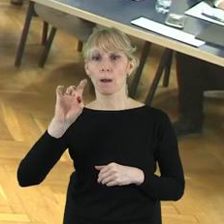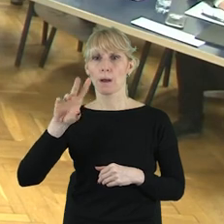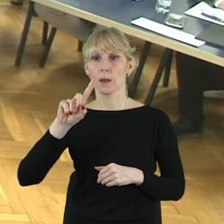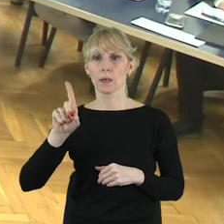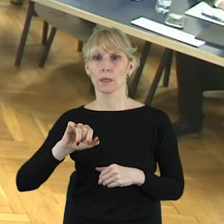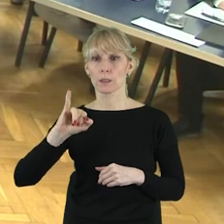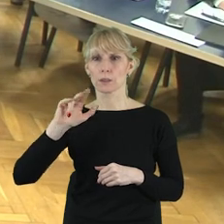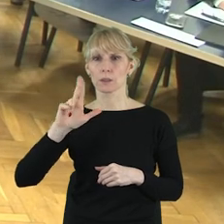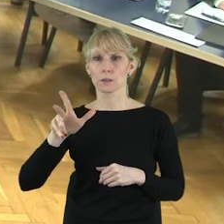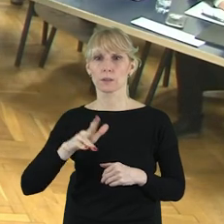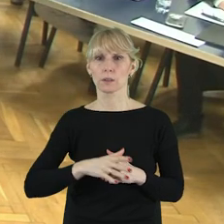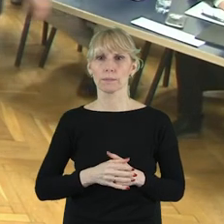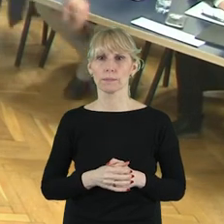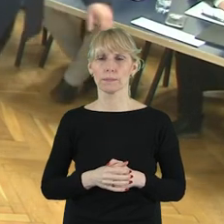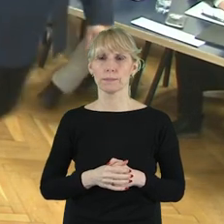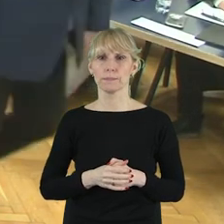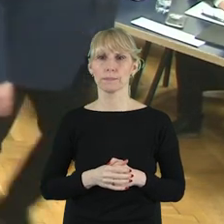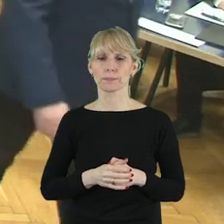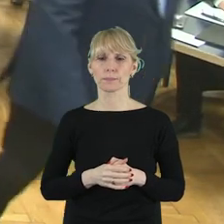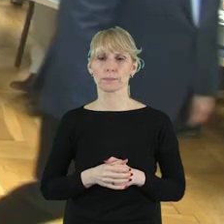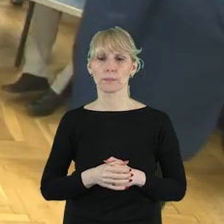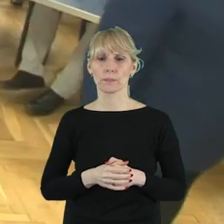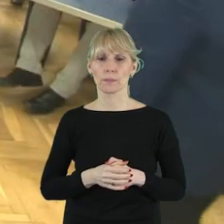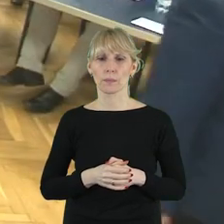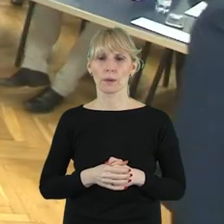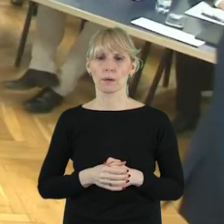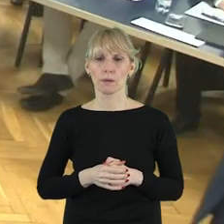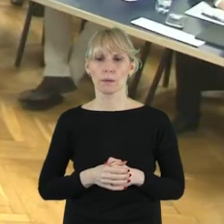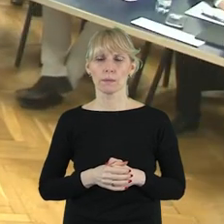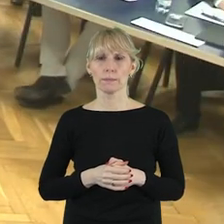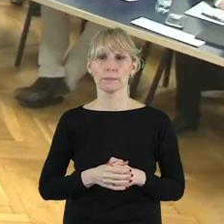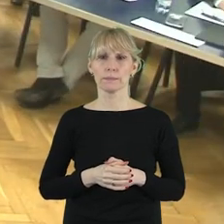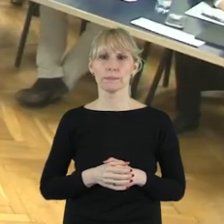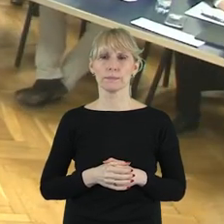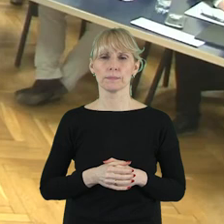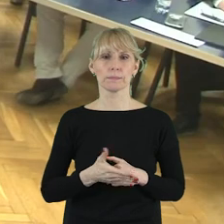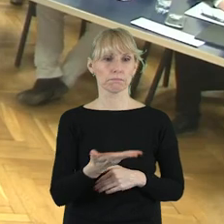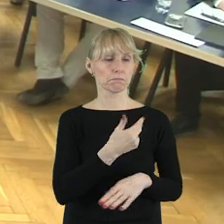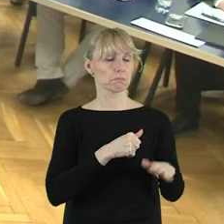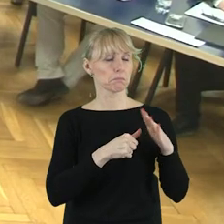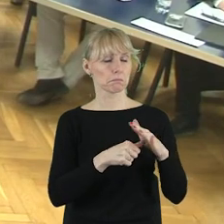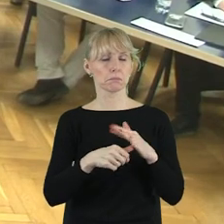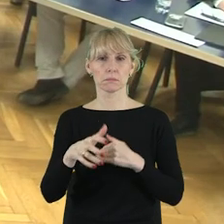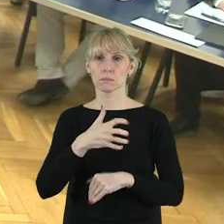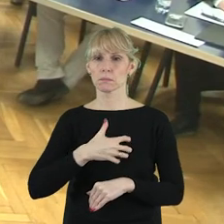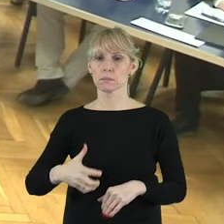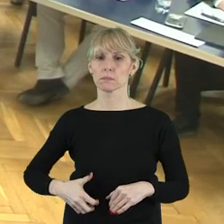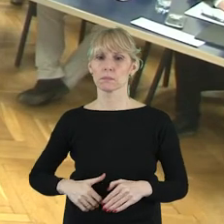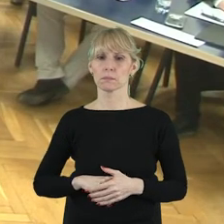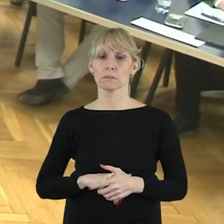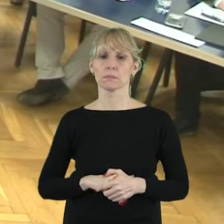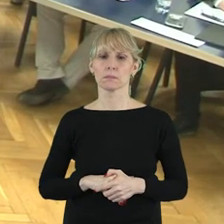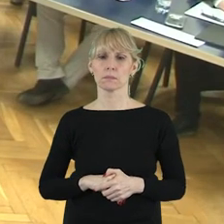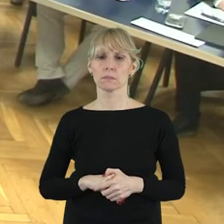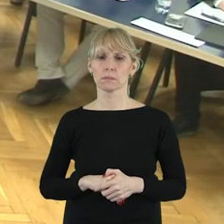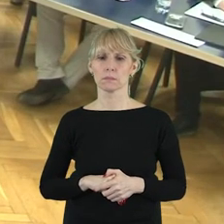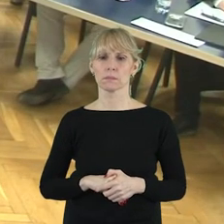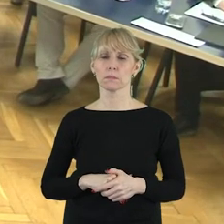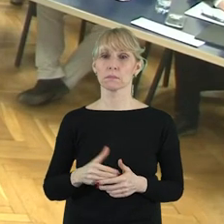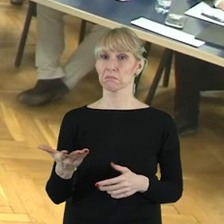Pani przewodnicząca, panie marszałku, muszę stwierdzić, że jesteście mistrzami w odwracaniu kota ogonem.